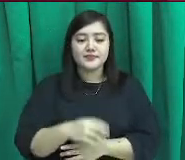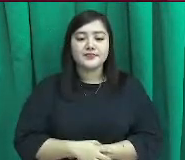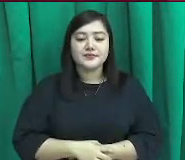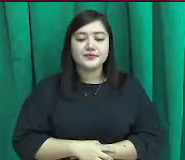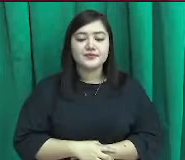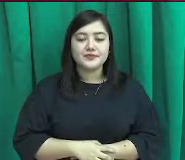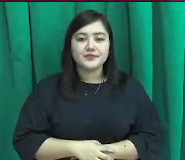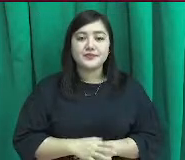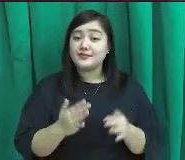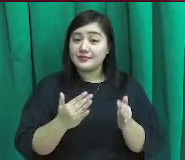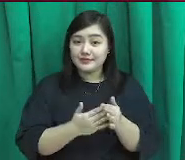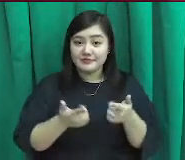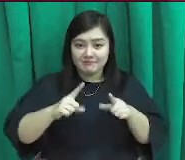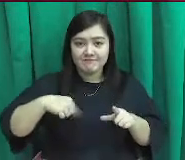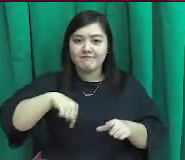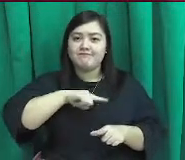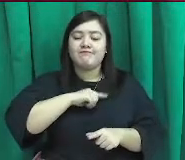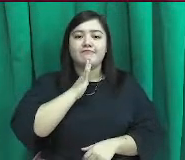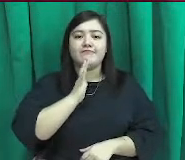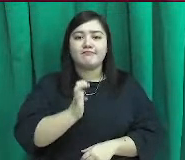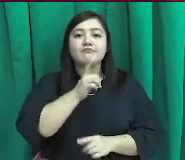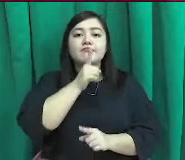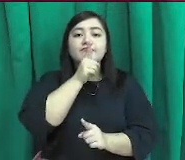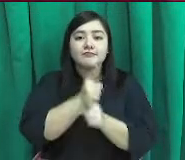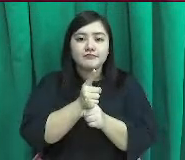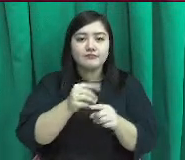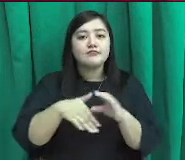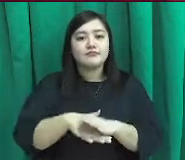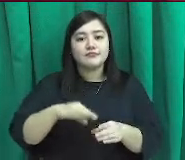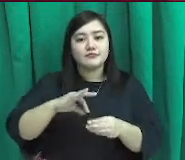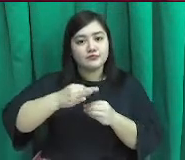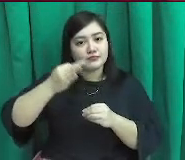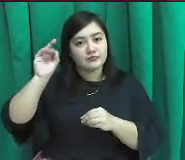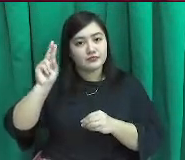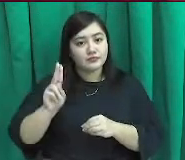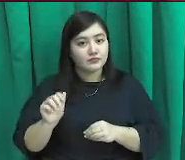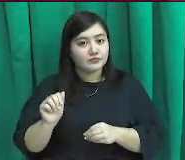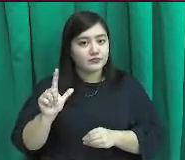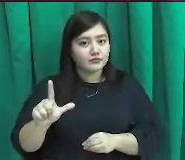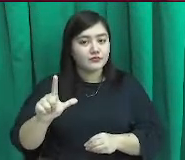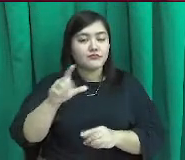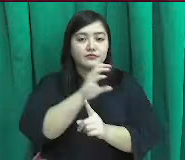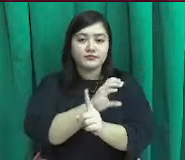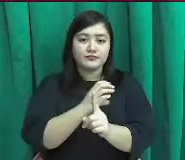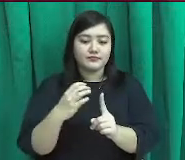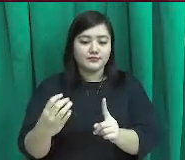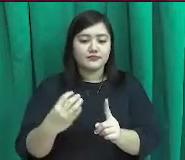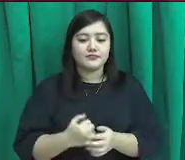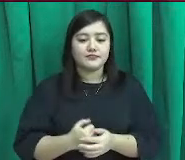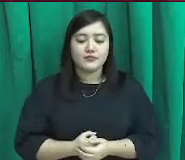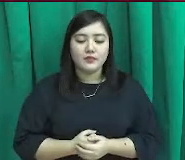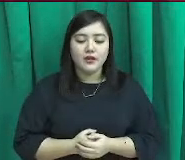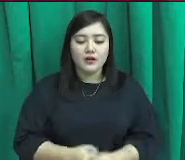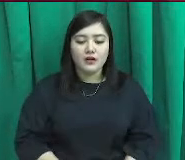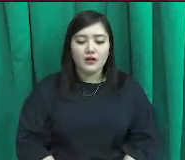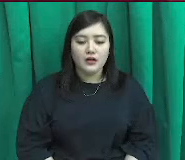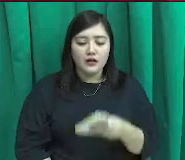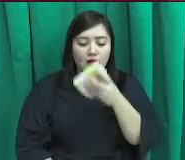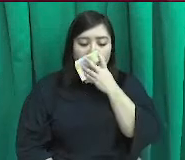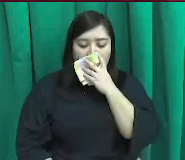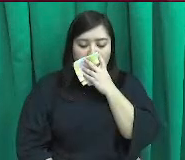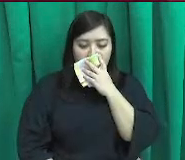be honest on our spiritual condition para patuloy tayong palaguin ng Panginoon. Amen. Babatiin ko lang dito, sir. Sabi po